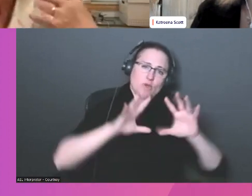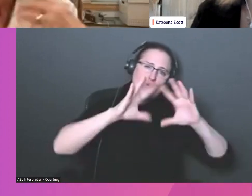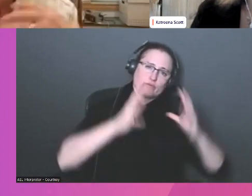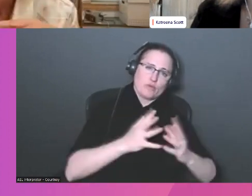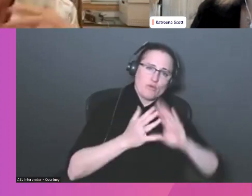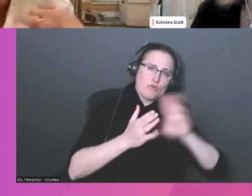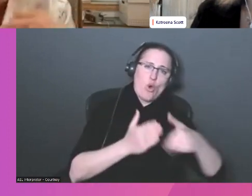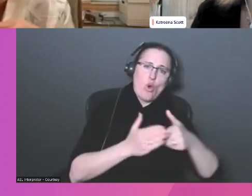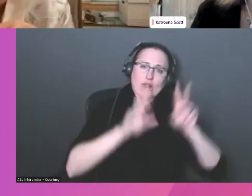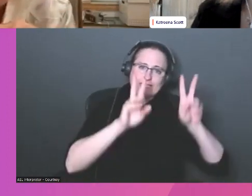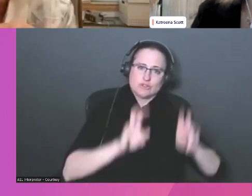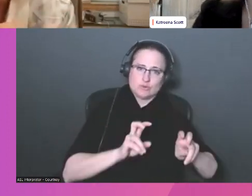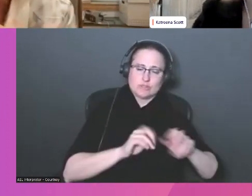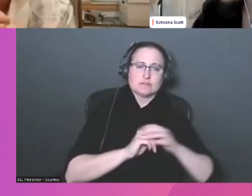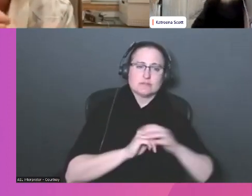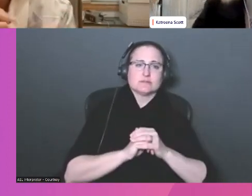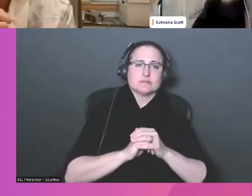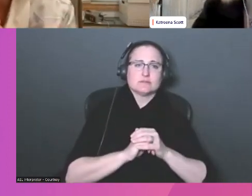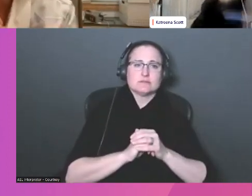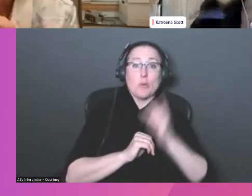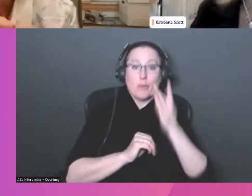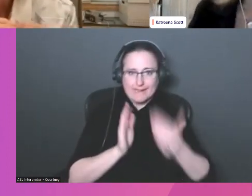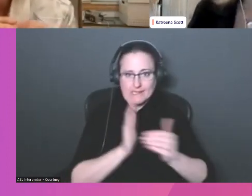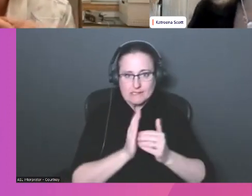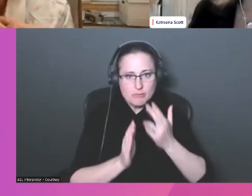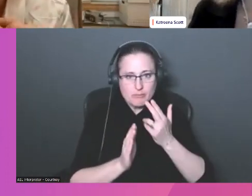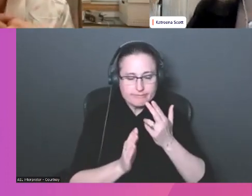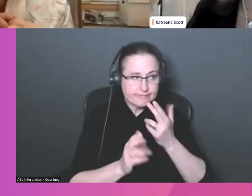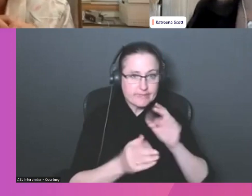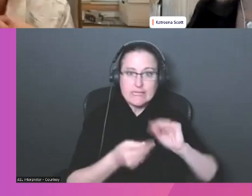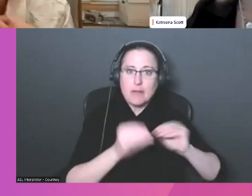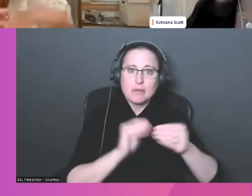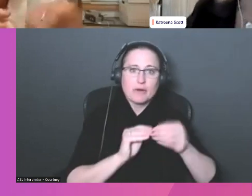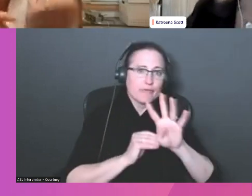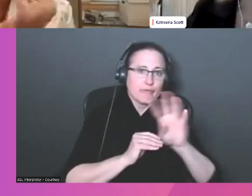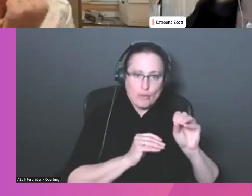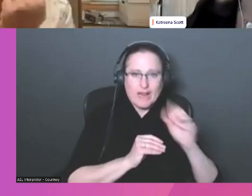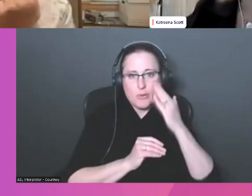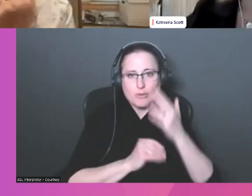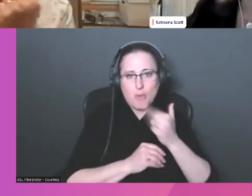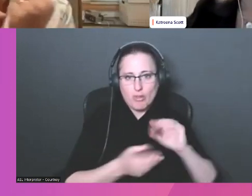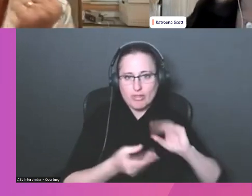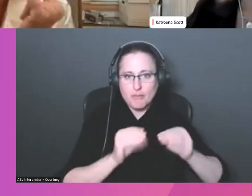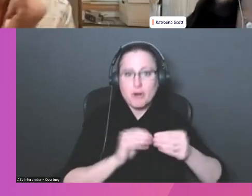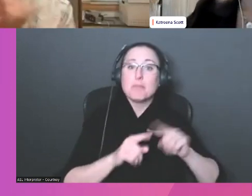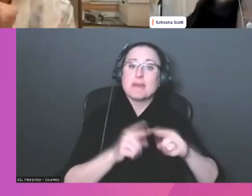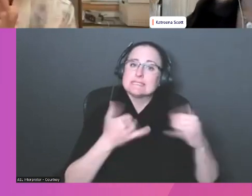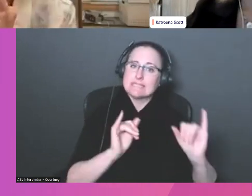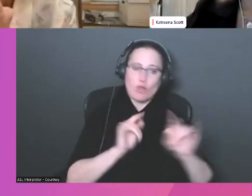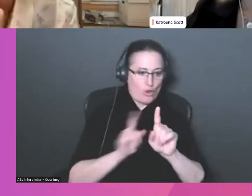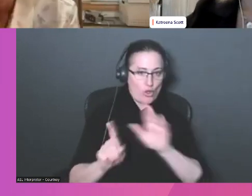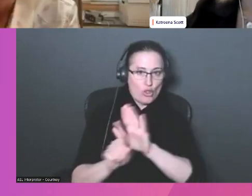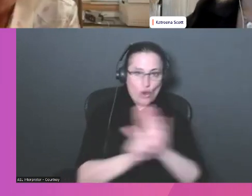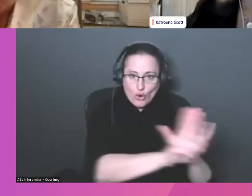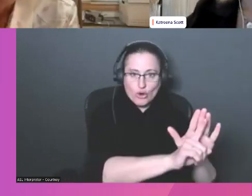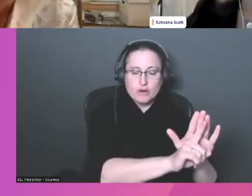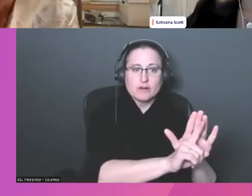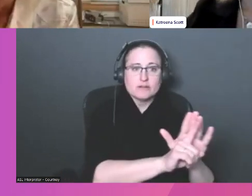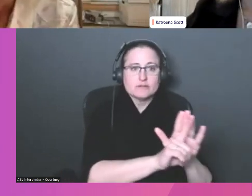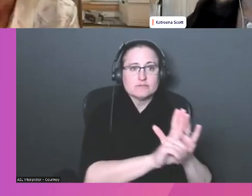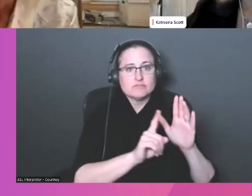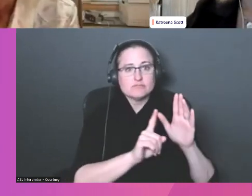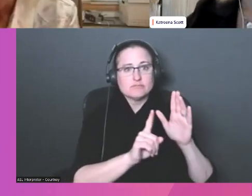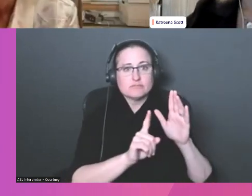reçu un survol très utile des enjeux. Donc, il s'agit de 40 femmes